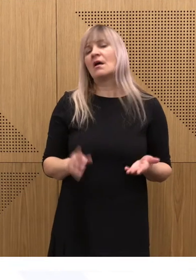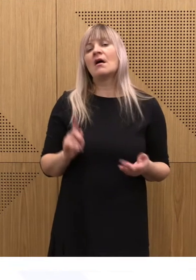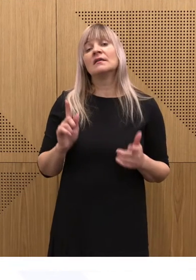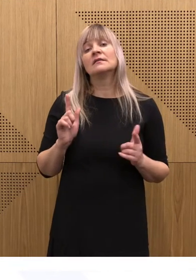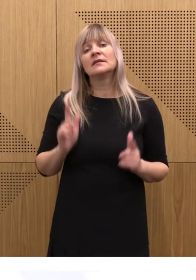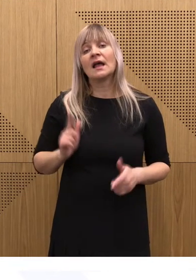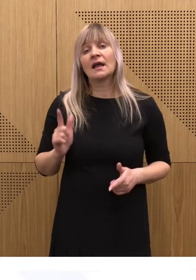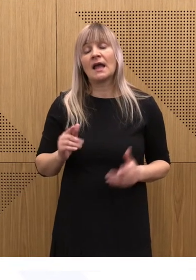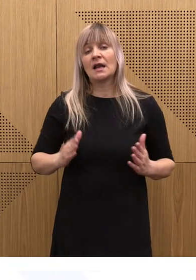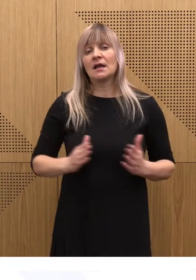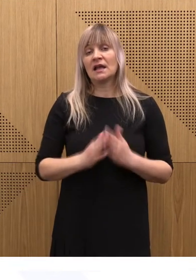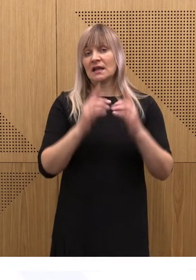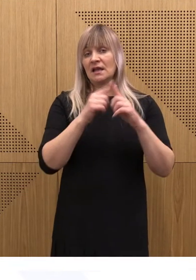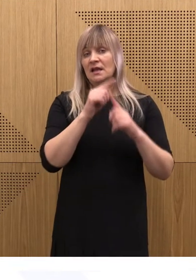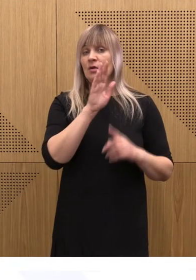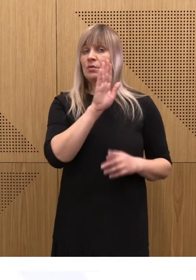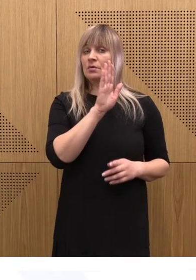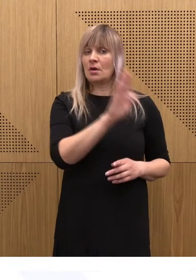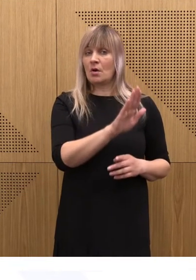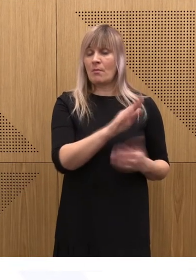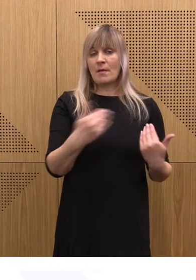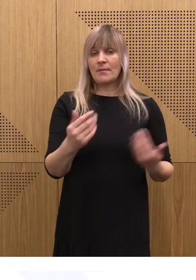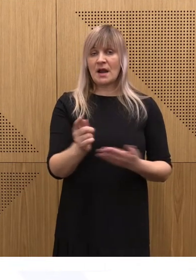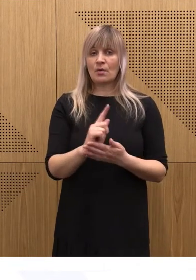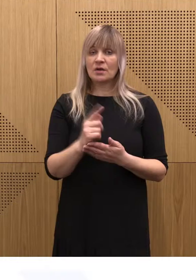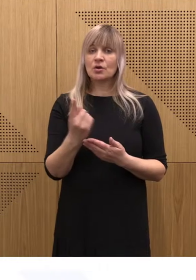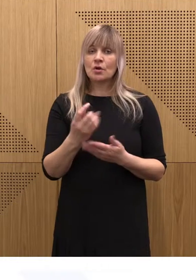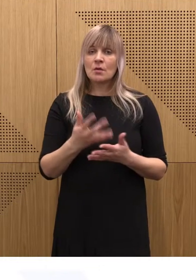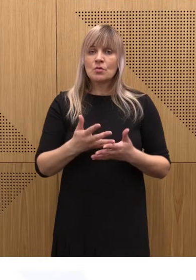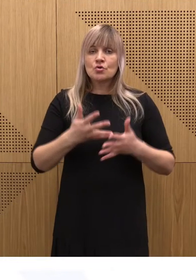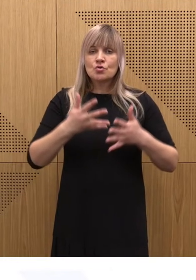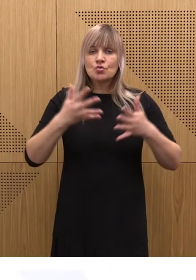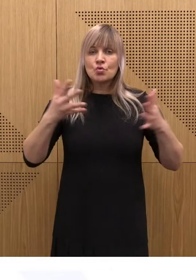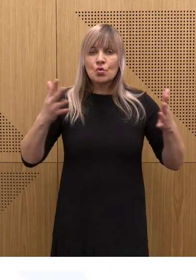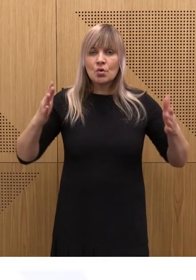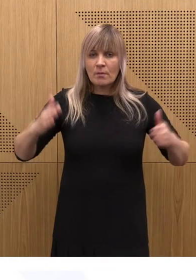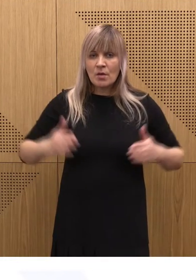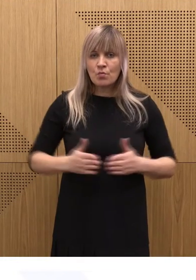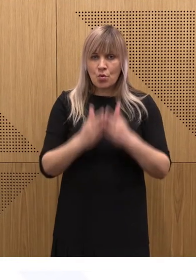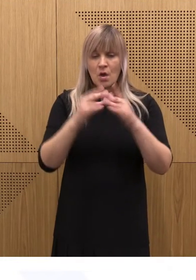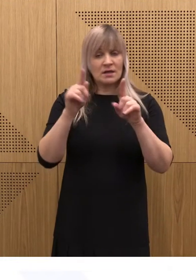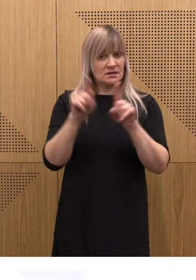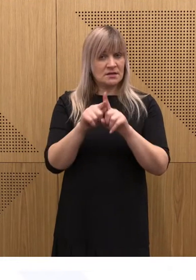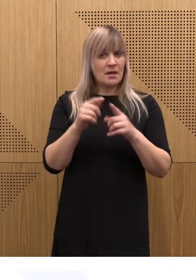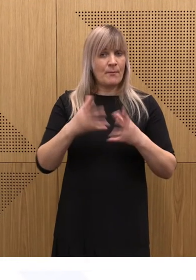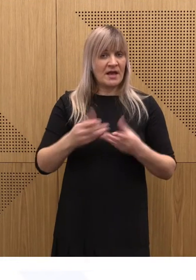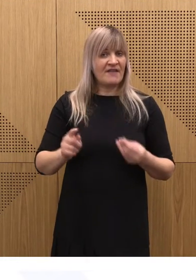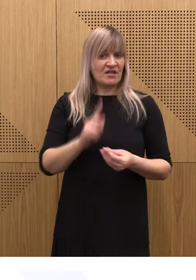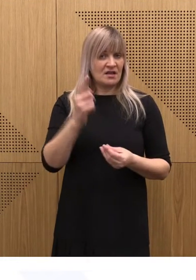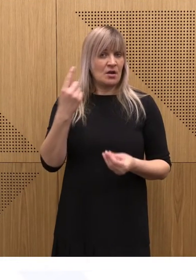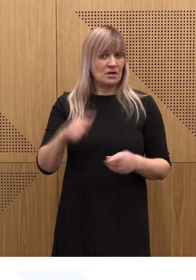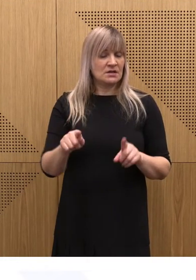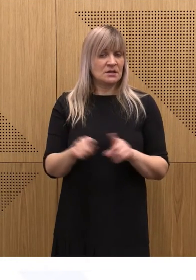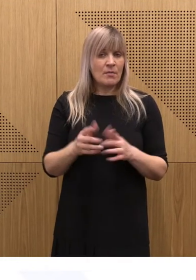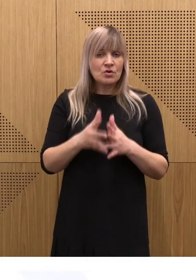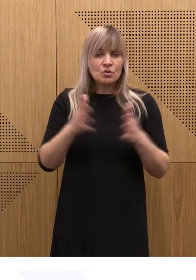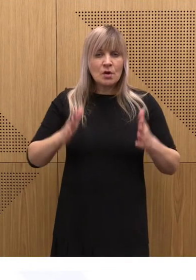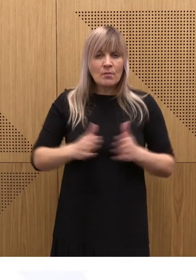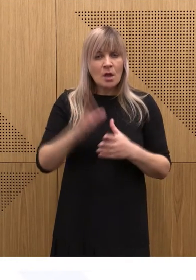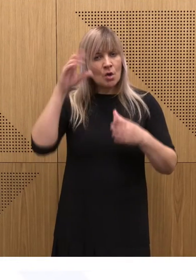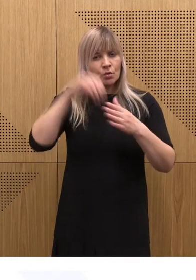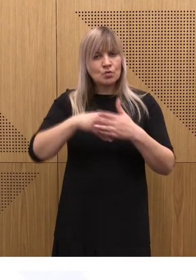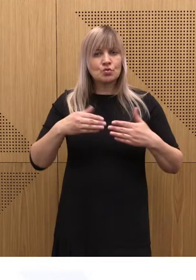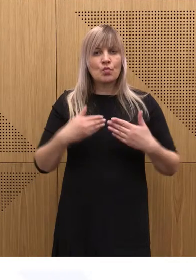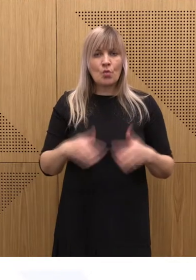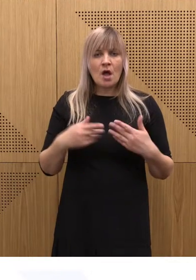et kirikutel on hetkel tulemas suurimad pühad, nii nagu oli ka kevadise koroonakriisi laine ajal, olid suured